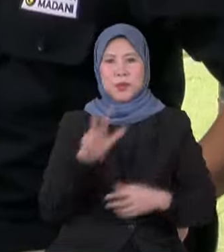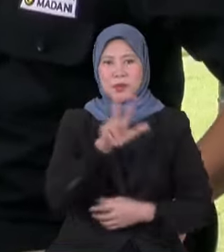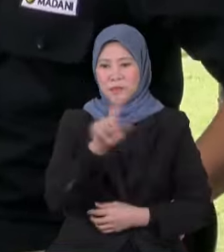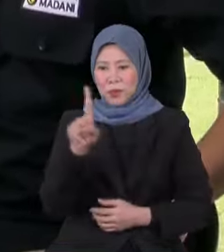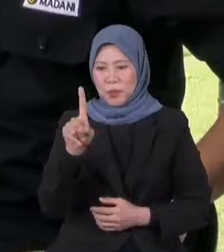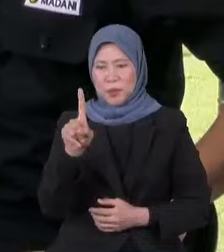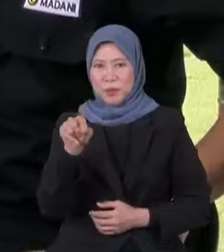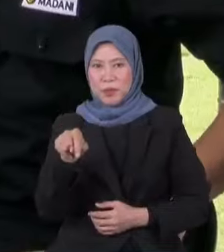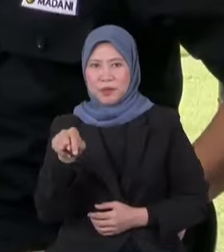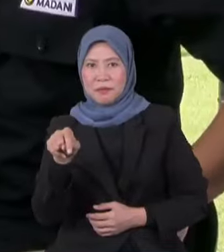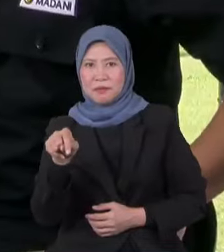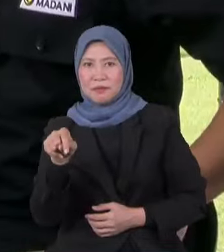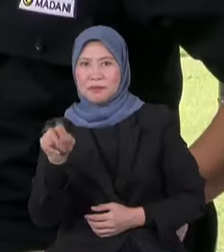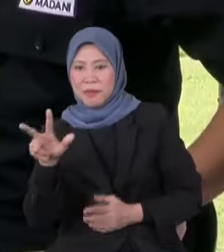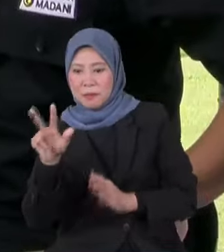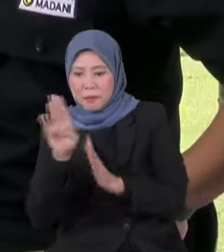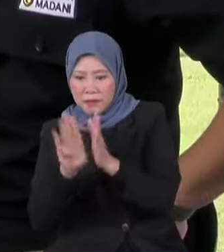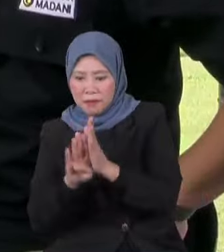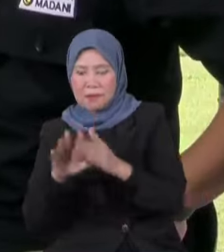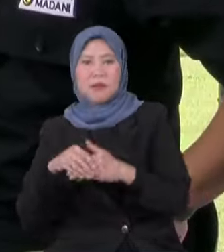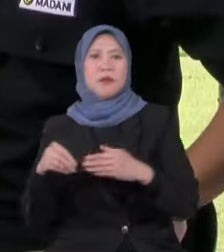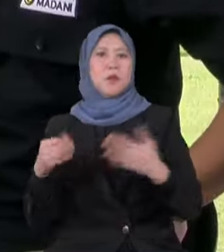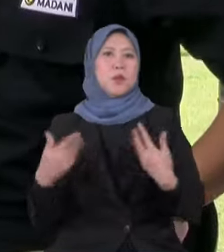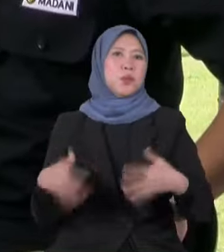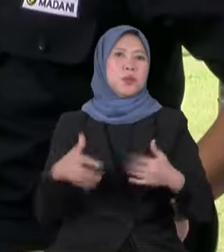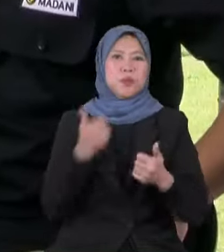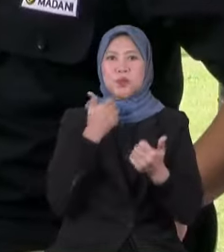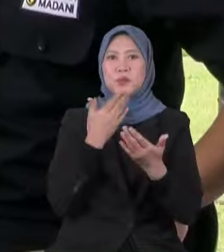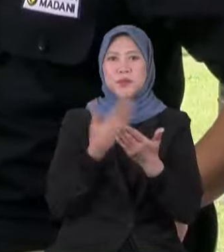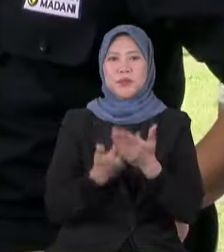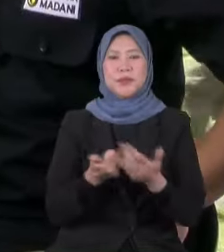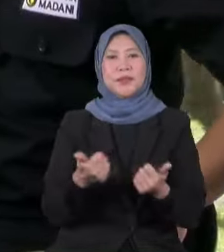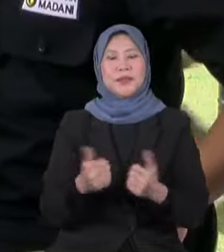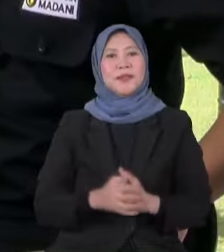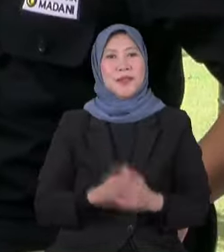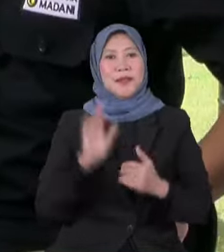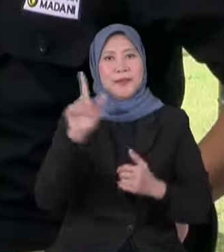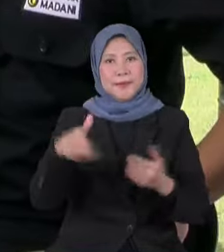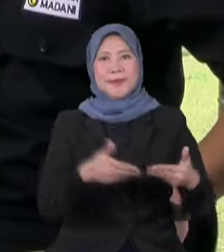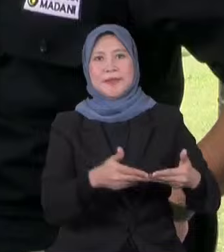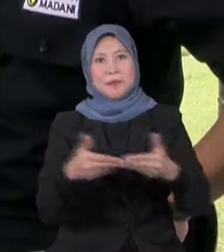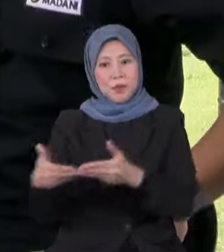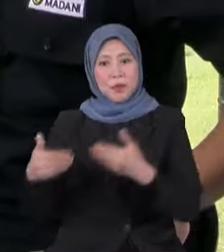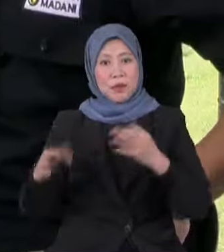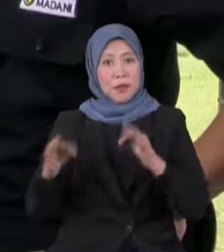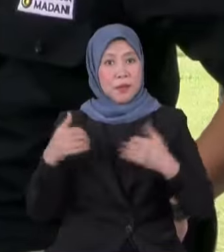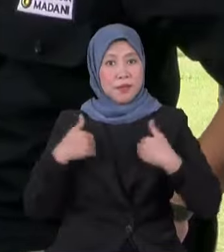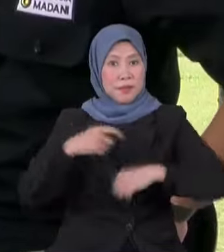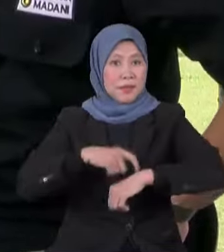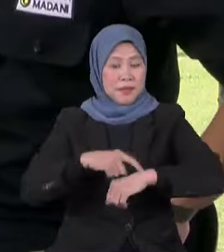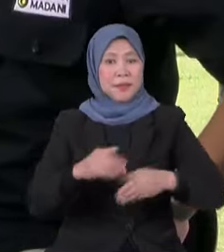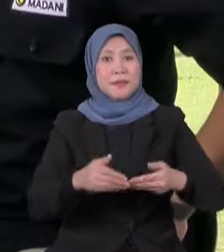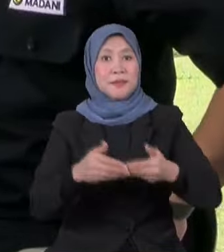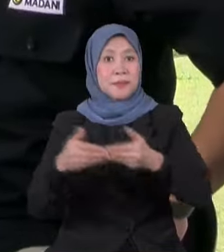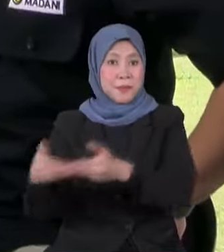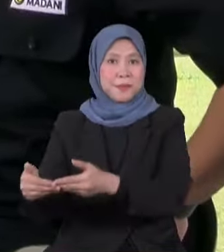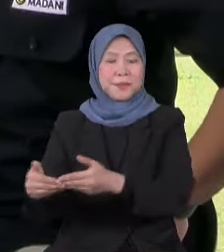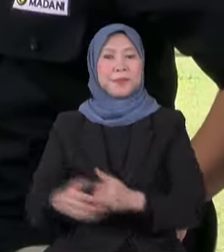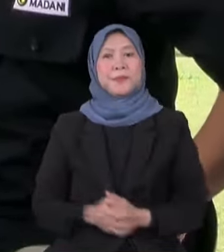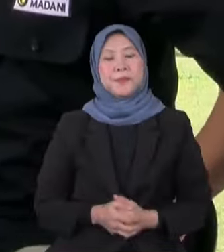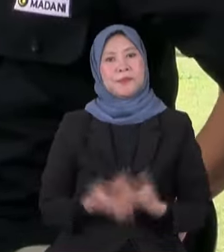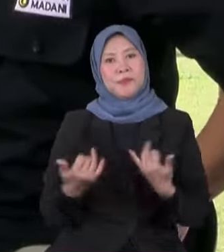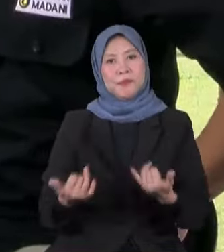RM31.9 bilion. Yes. Itu satu kerjaan yang terbaik. Baik, setakat ini saja sementara ini. Kita akan sambung lagi insya-Allah kalau ada masa, kita akan sambung lagi. Sekarang kita masih